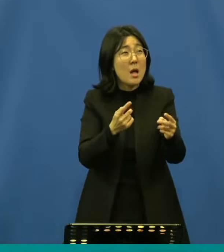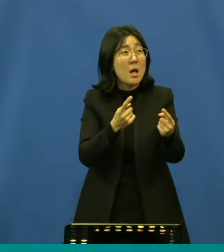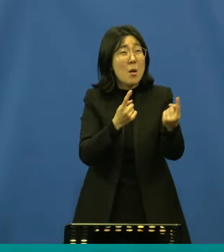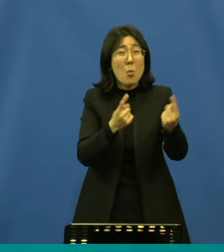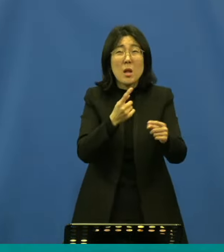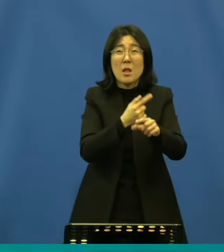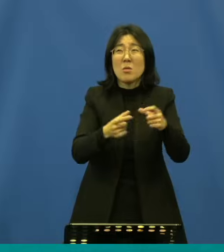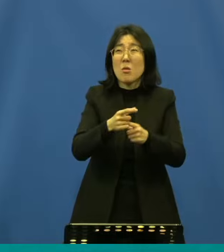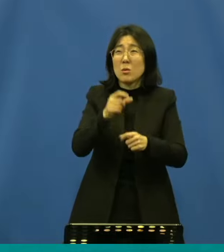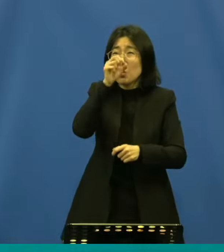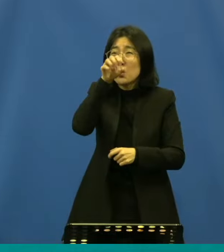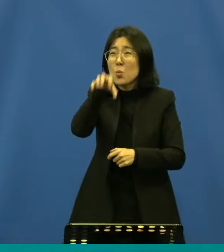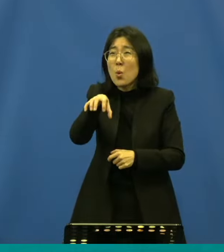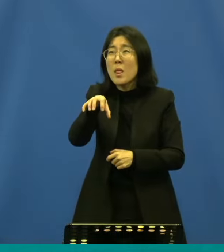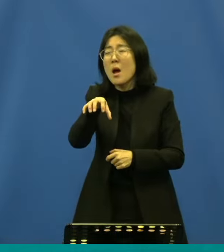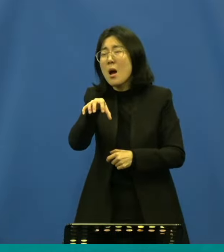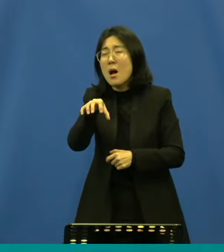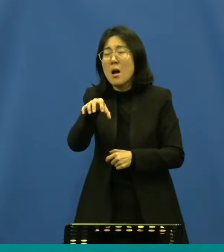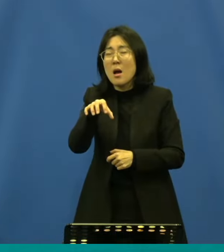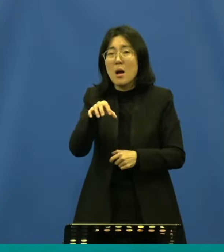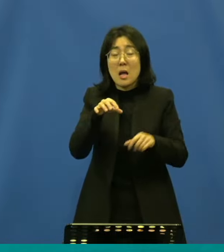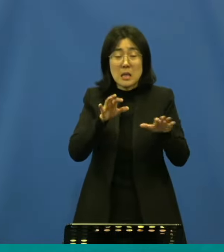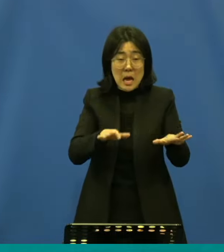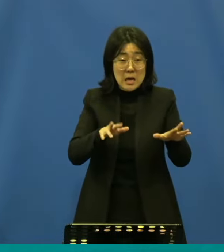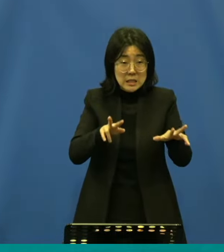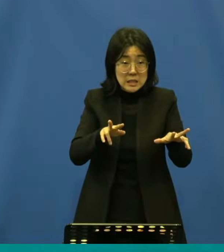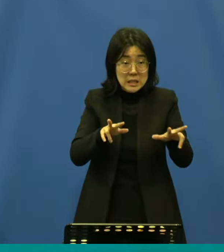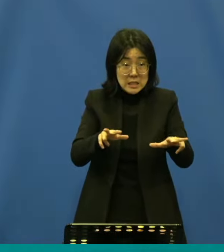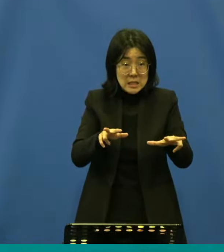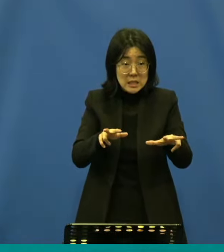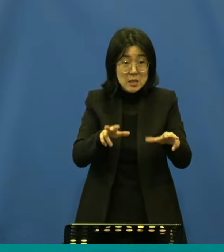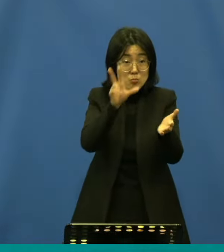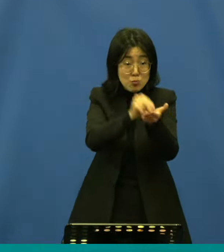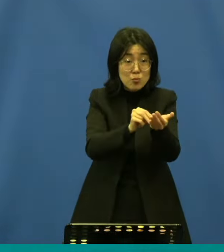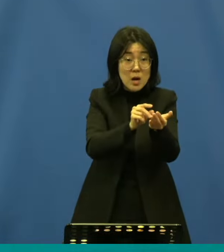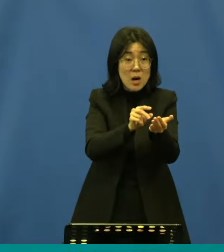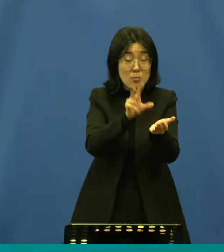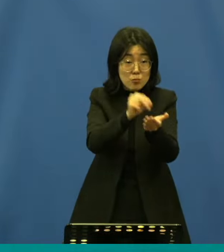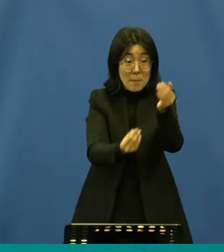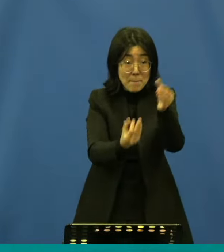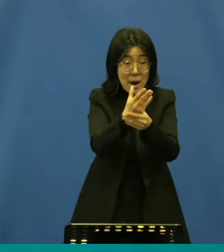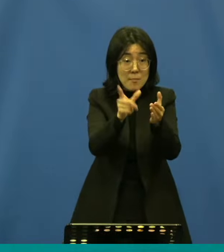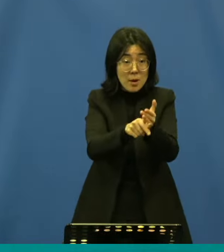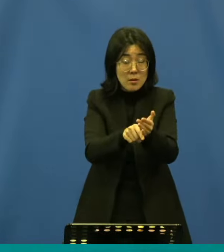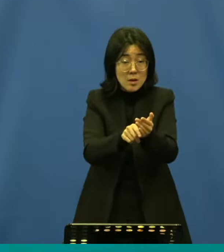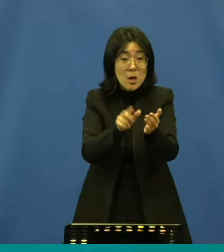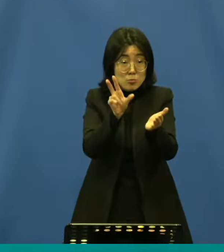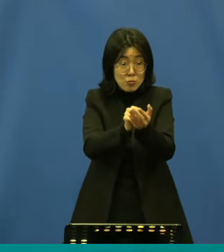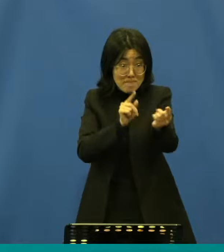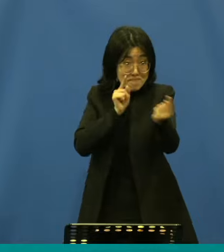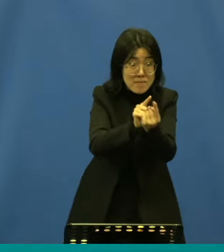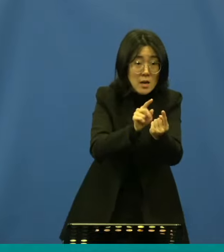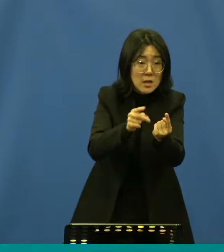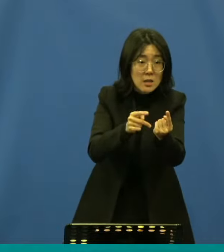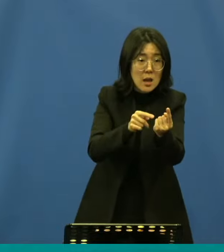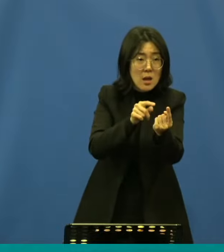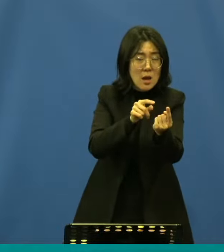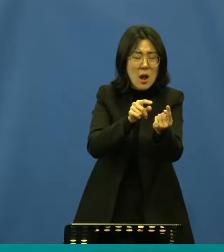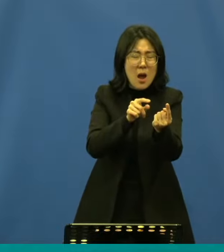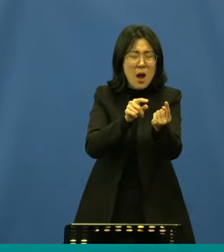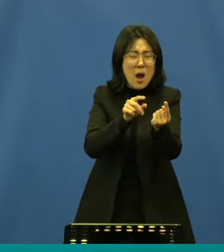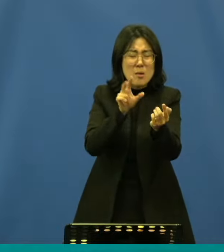떠올리면서 고통을 주는 현실을 자꾸 떠밀어 버리는 거죠. 밀어내려고 하는 거죠. 자, 요나가 겪고 있는 이 현실적인